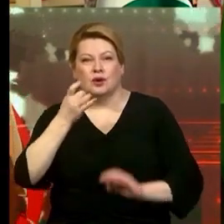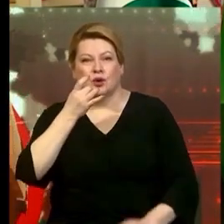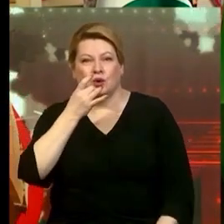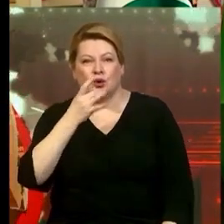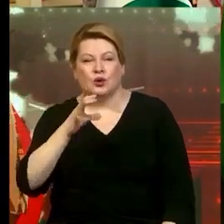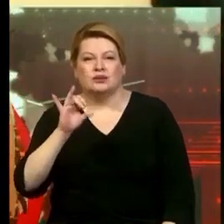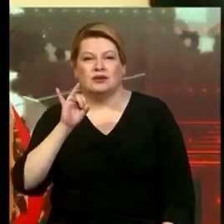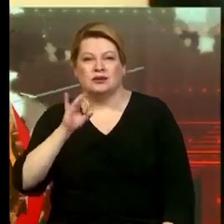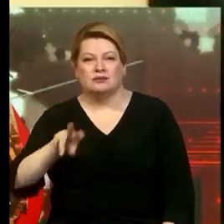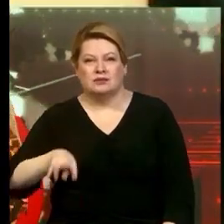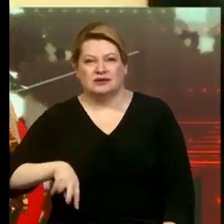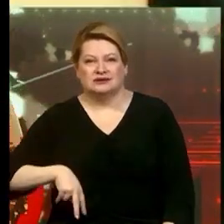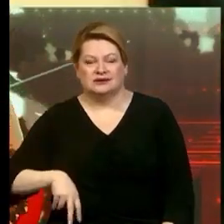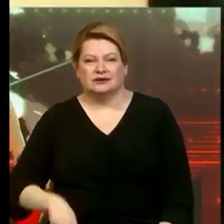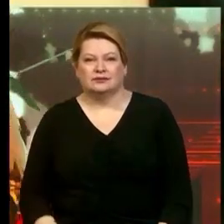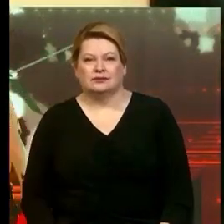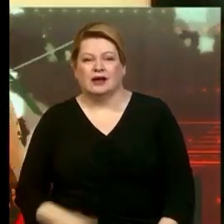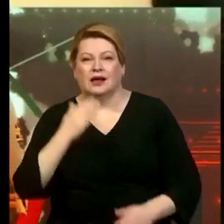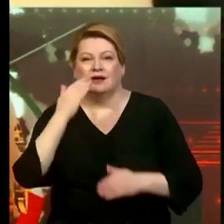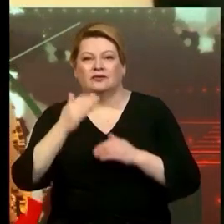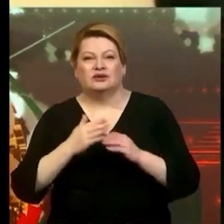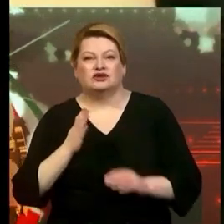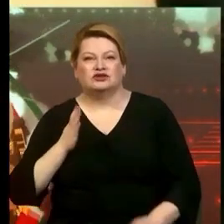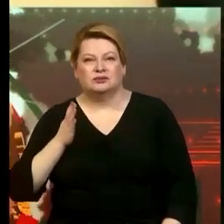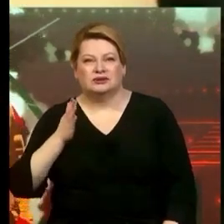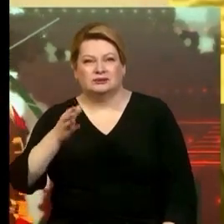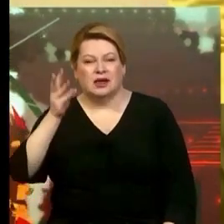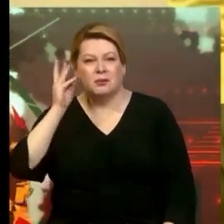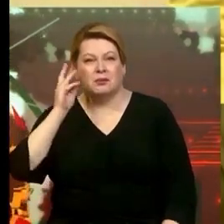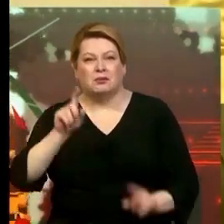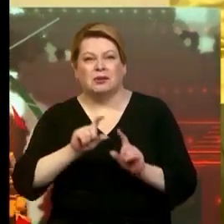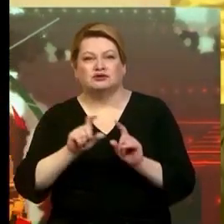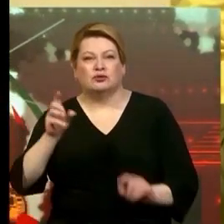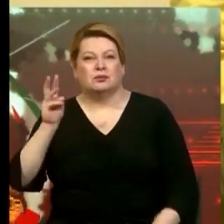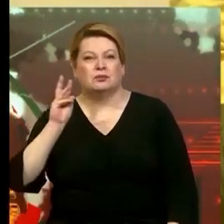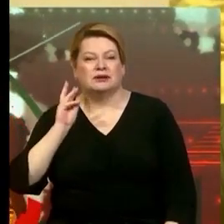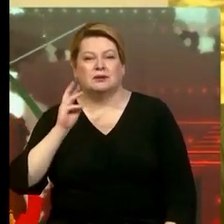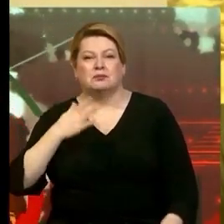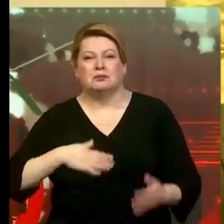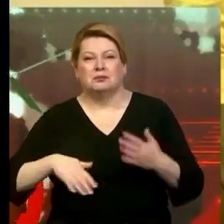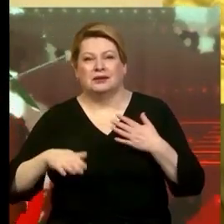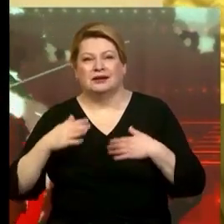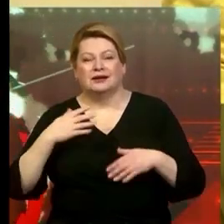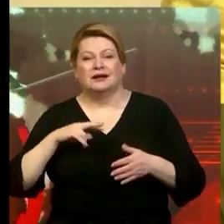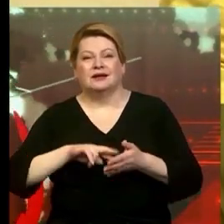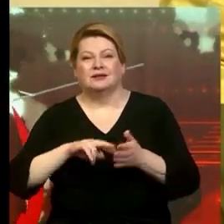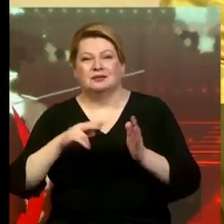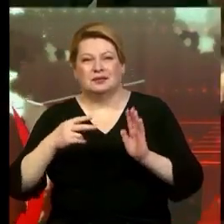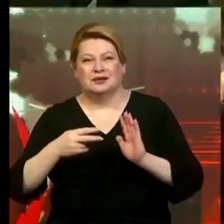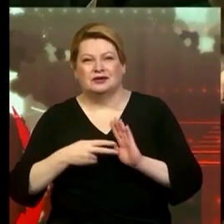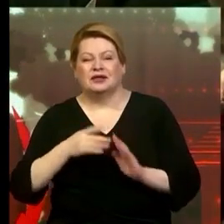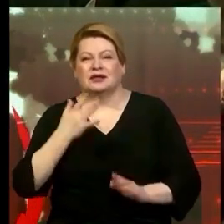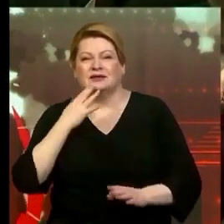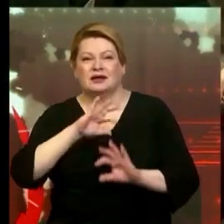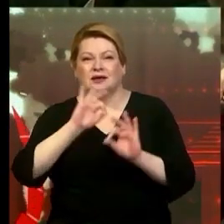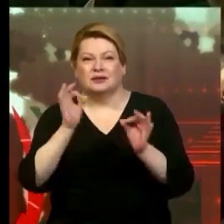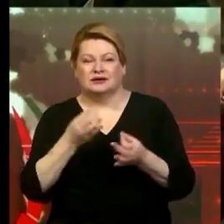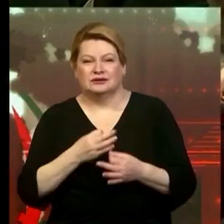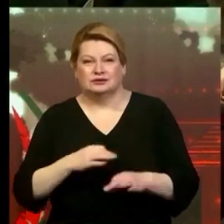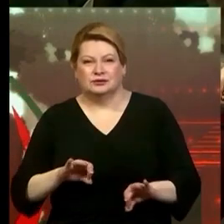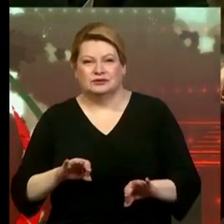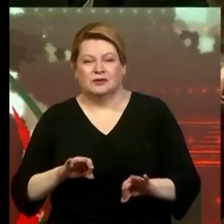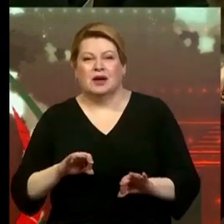Гродно и Минска. В ближайшей перспективе посольство Пакистана планирует порадовать белорусов национальным искусством